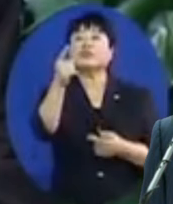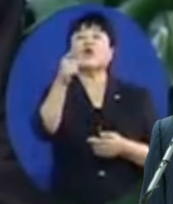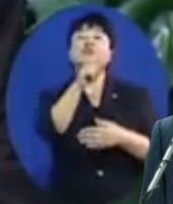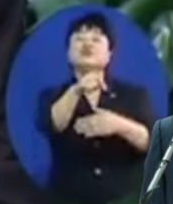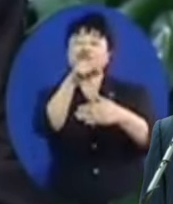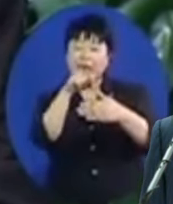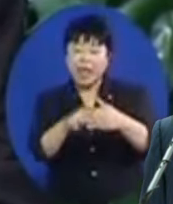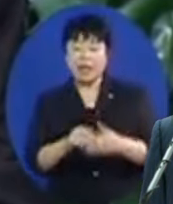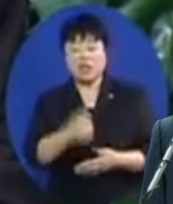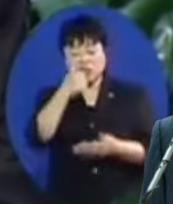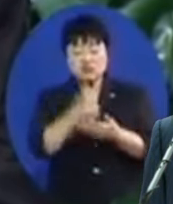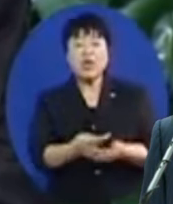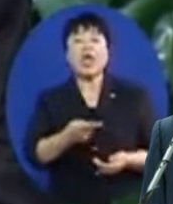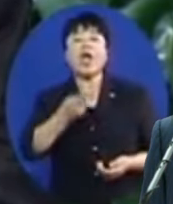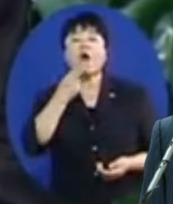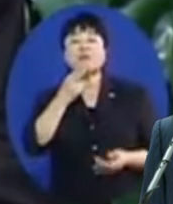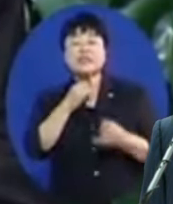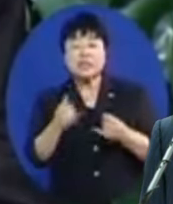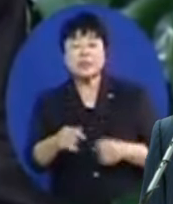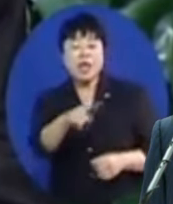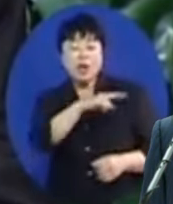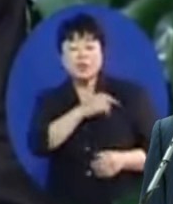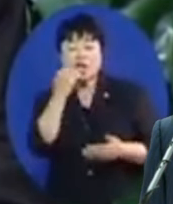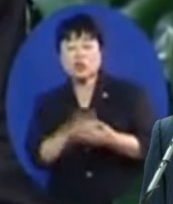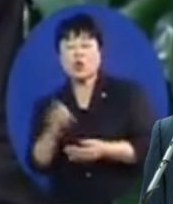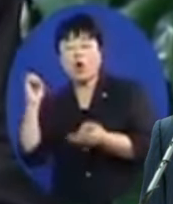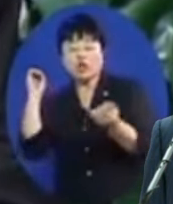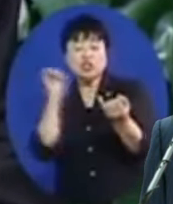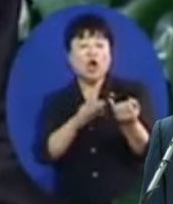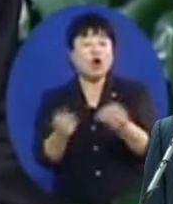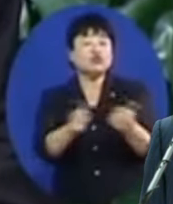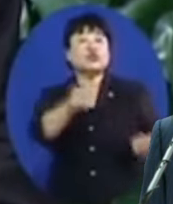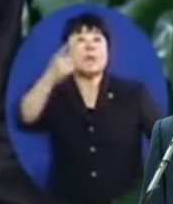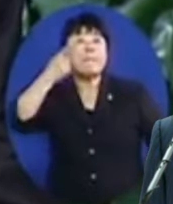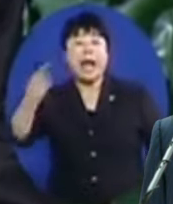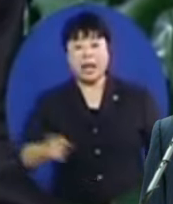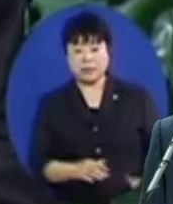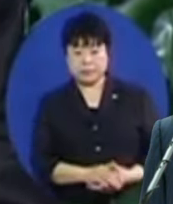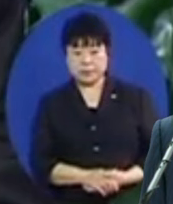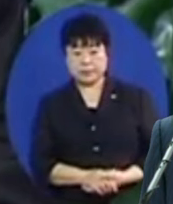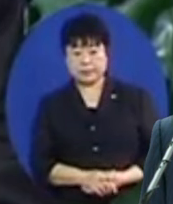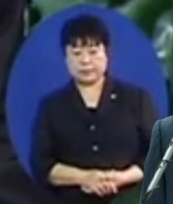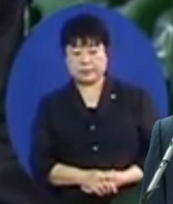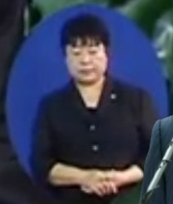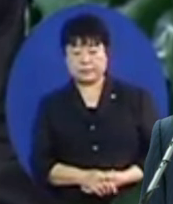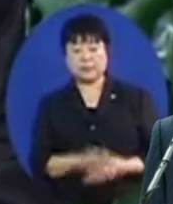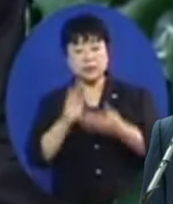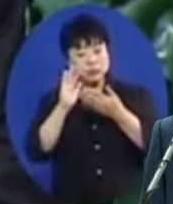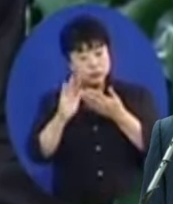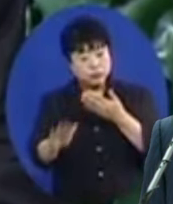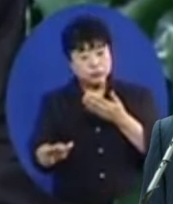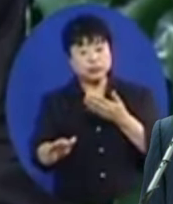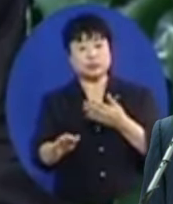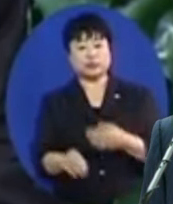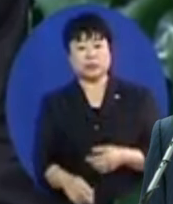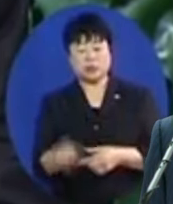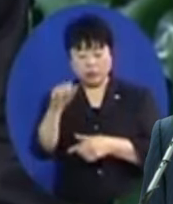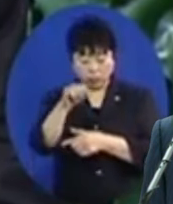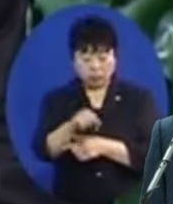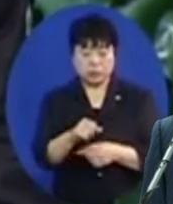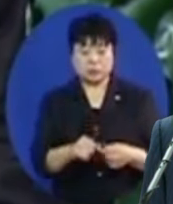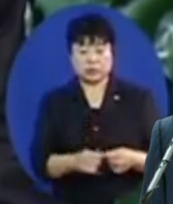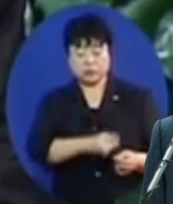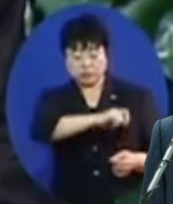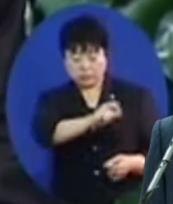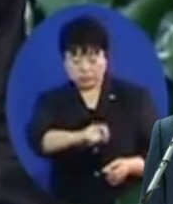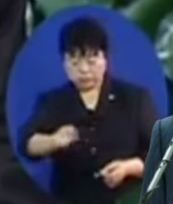중에 죄 없는 자가 먼저 돌로 이 여자를 쳐라 그러고 난 다음 고개를 숙여서 또